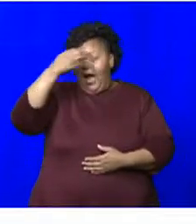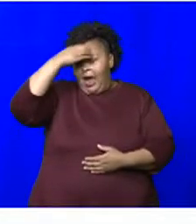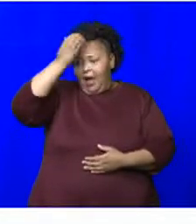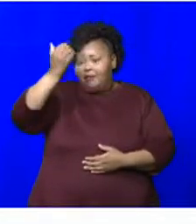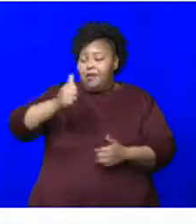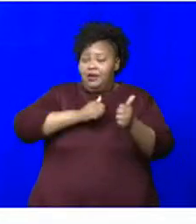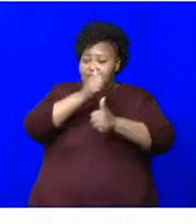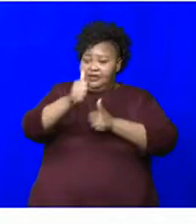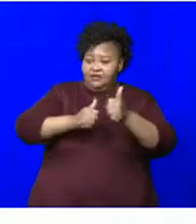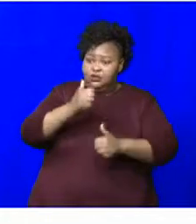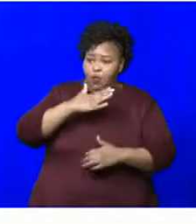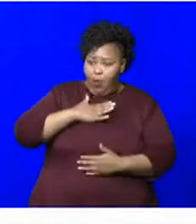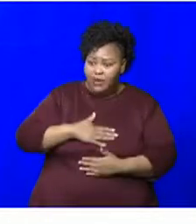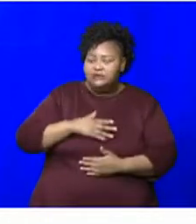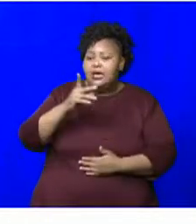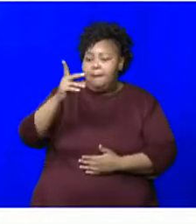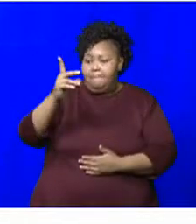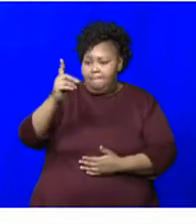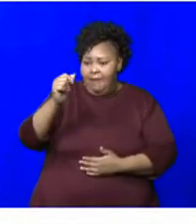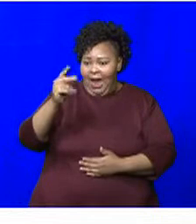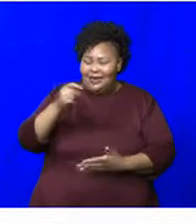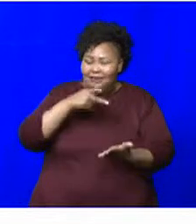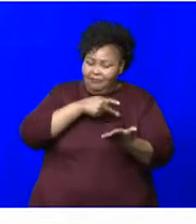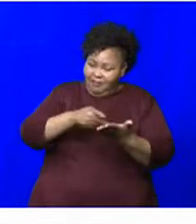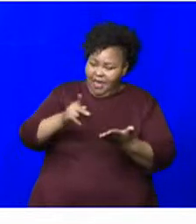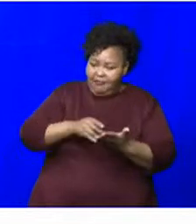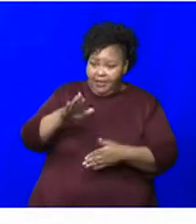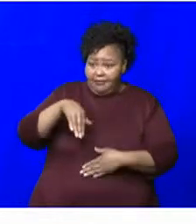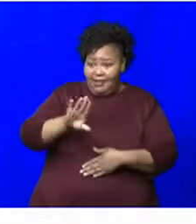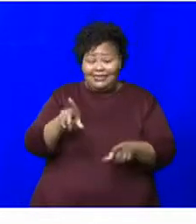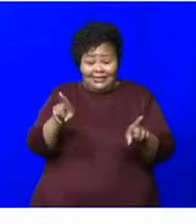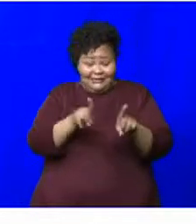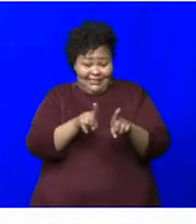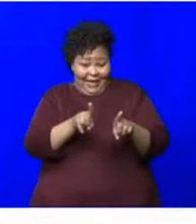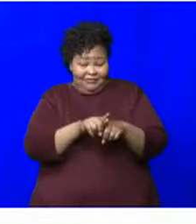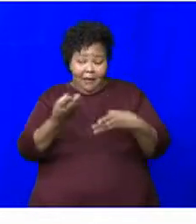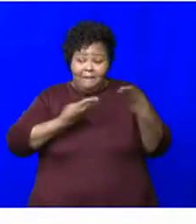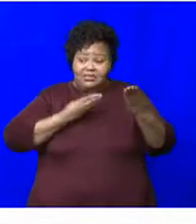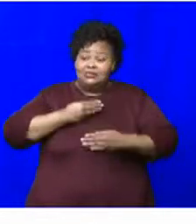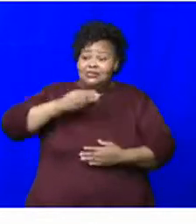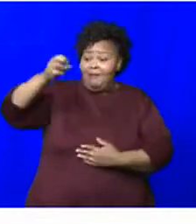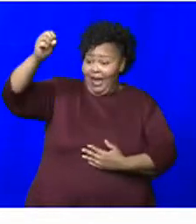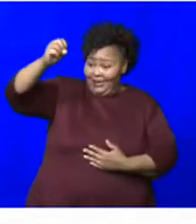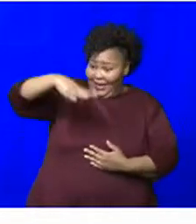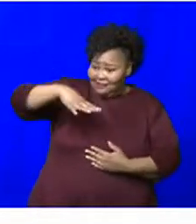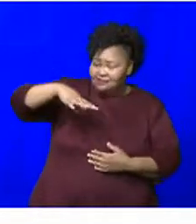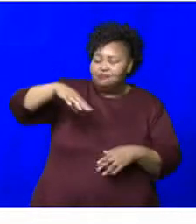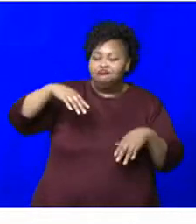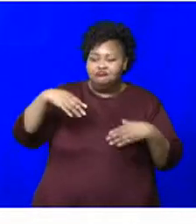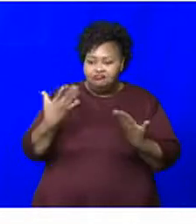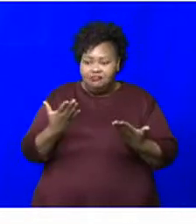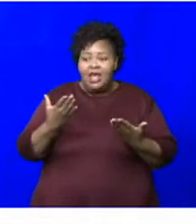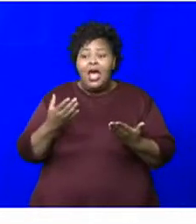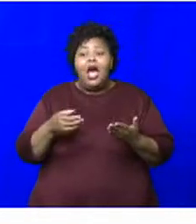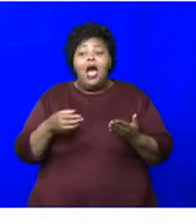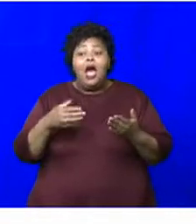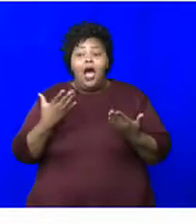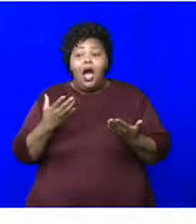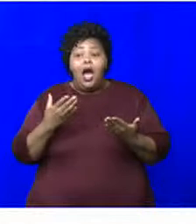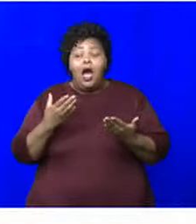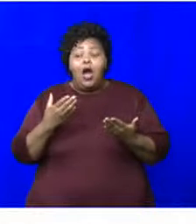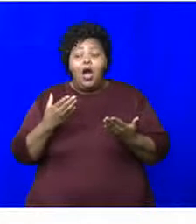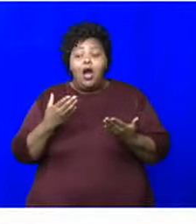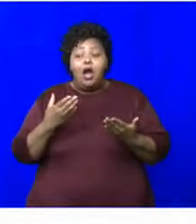I'm charger who mend the electricity. So, logo good wind, good see. Sibe kube khona lokunqanele